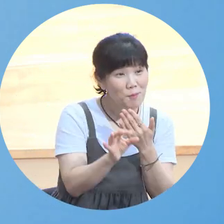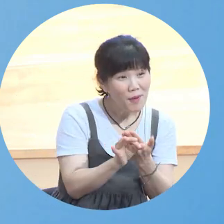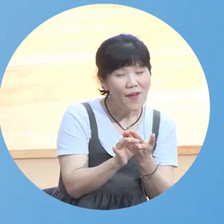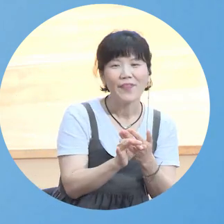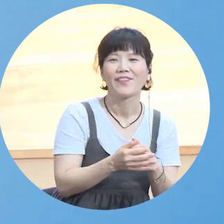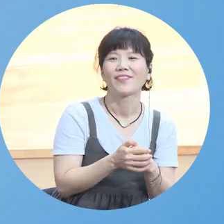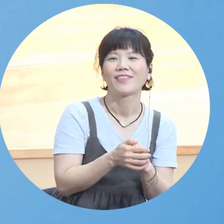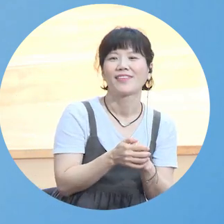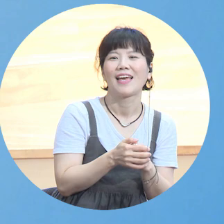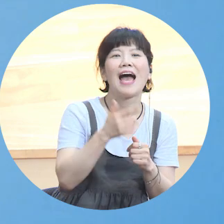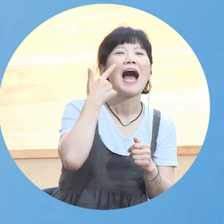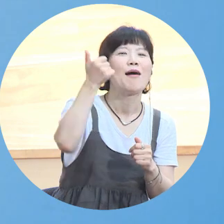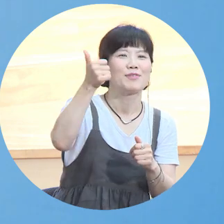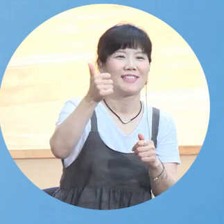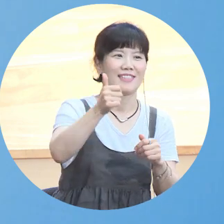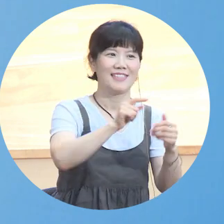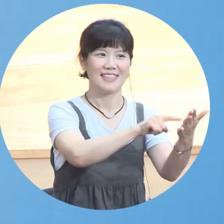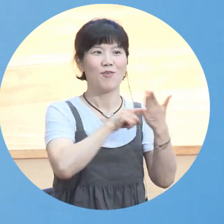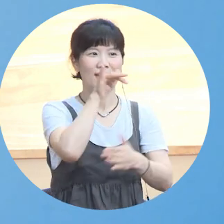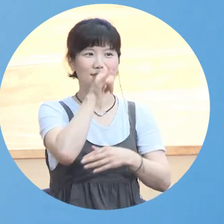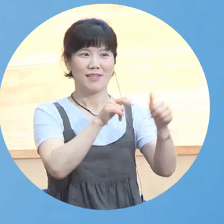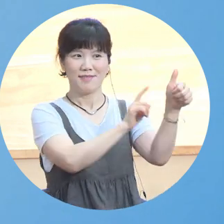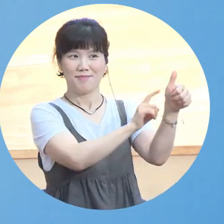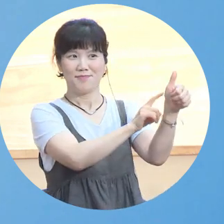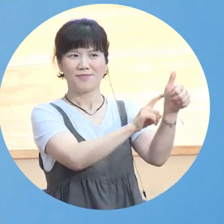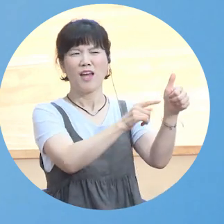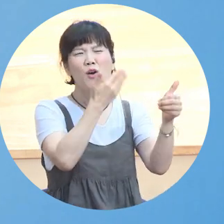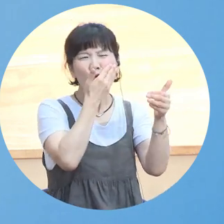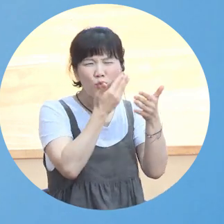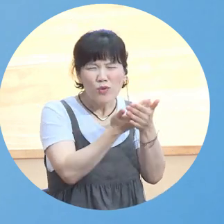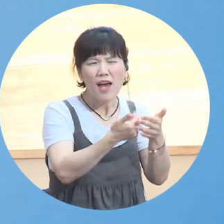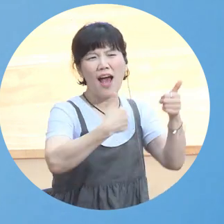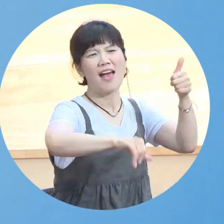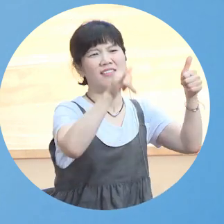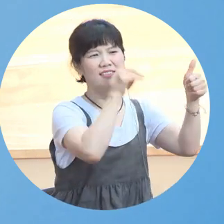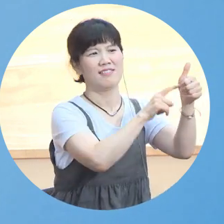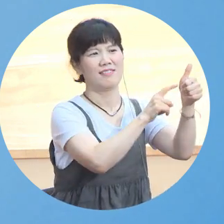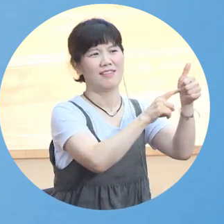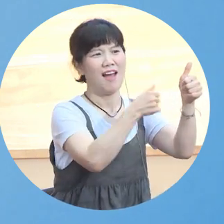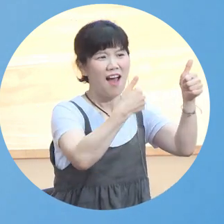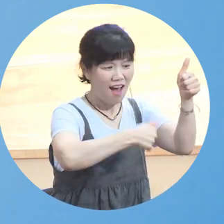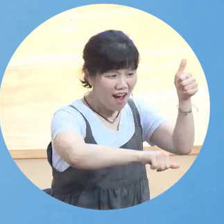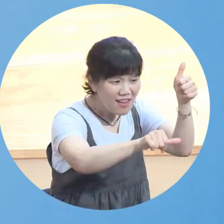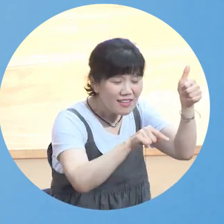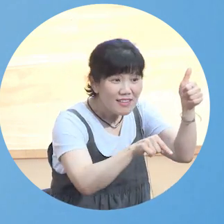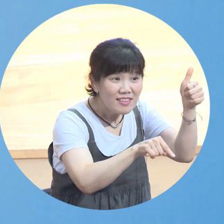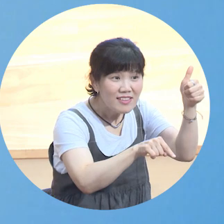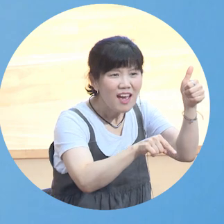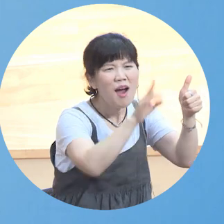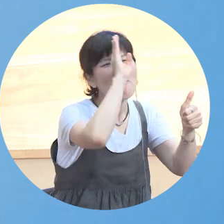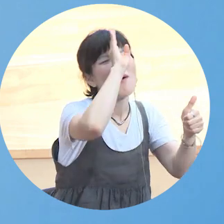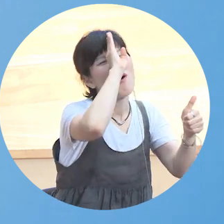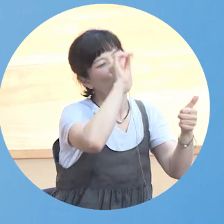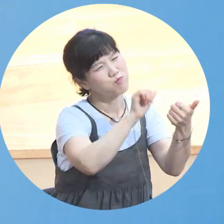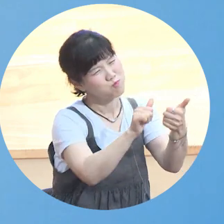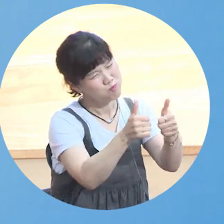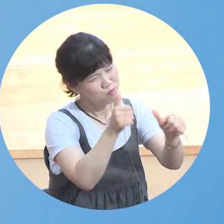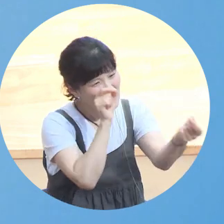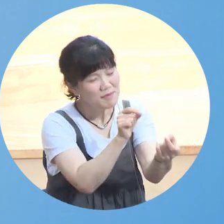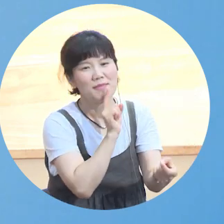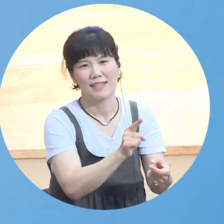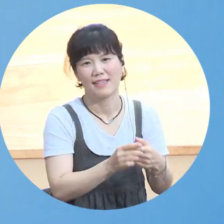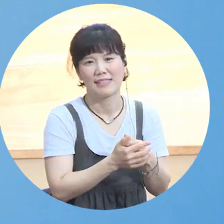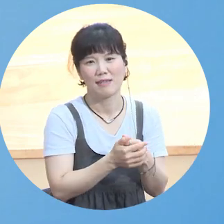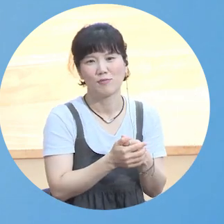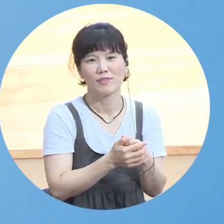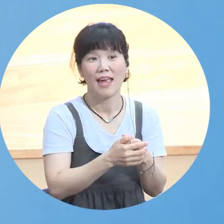있어요 그 귀한 아들이 있습니다 근데 그 귀하디 귀한 아들이 병들어 죽게 되어 줬어요 여러 마구리 죽는